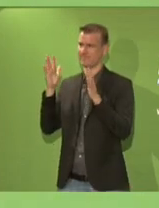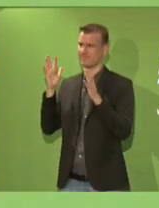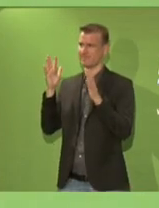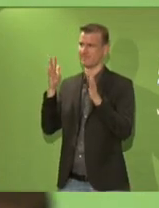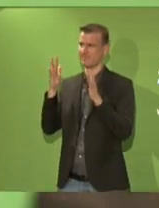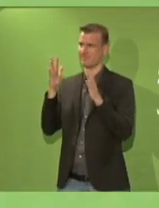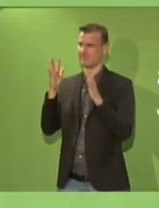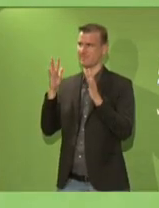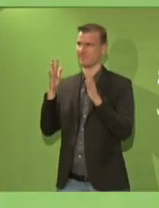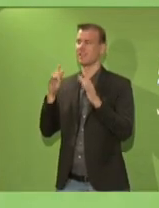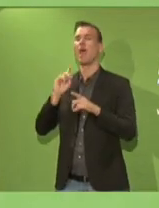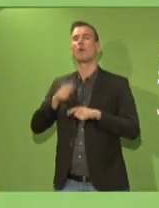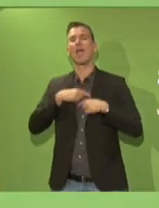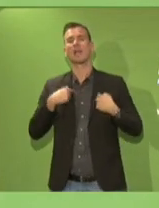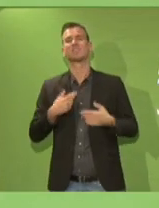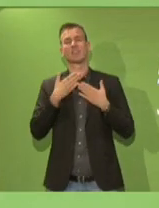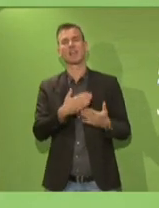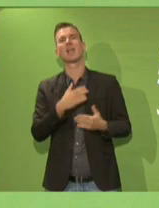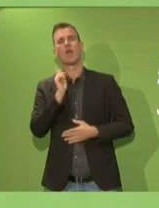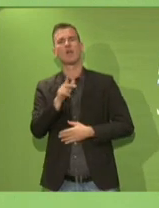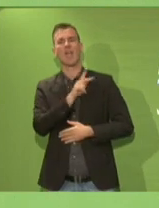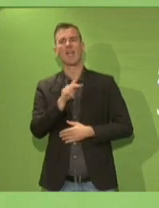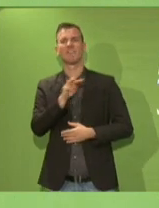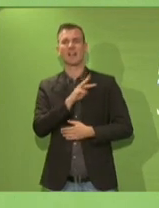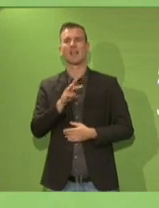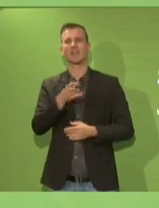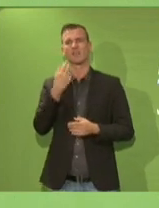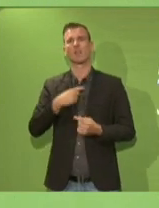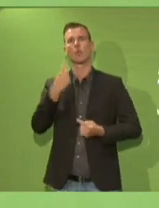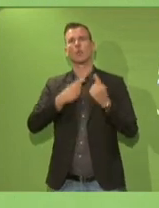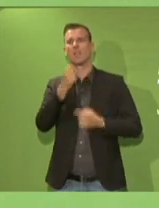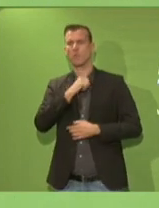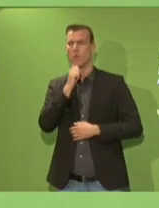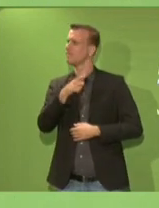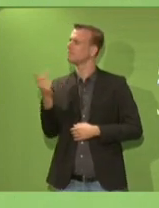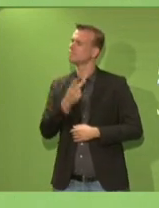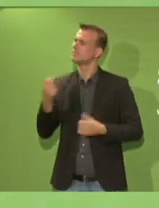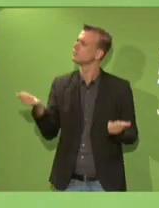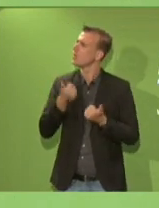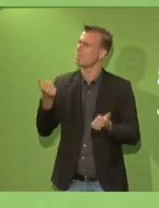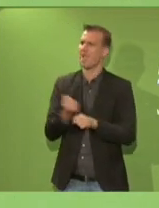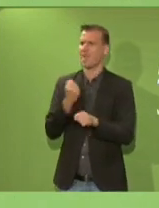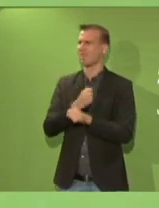Dank auch an Terry Reinke als Spitzenkandidat in der Grünen Jugend. Ihr habt eine klasse Arbeit gemacht.